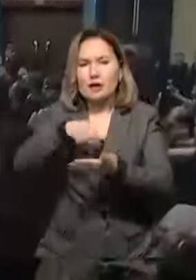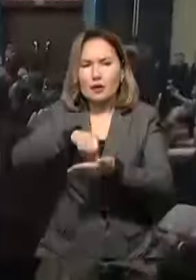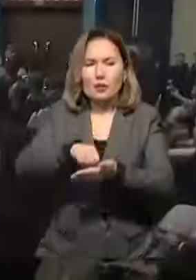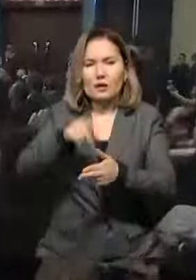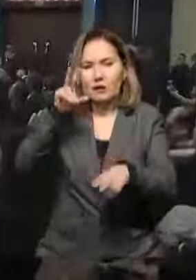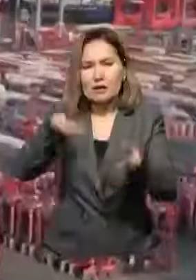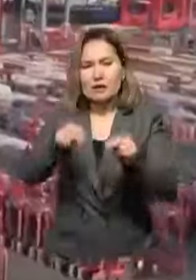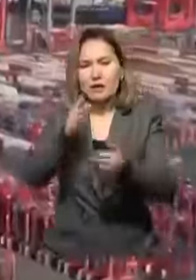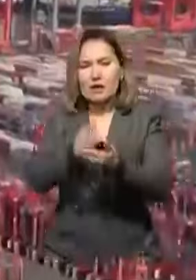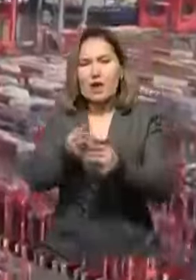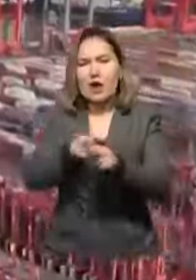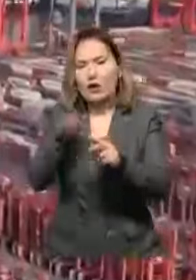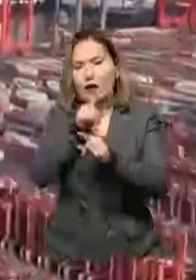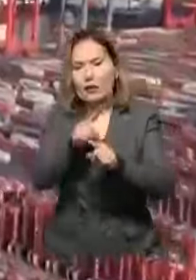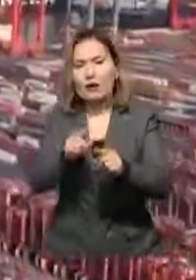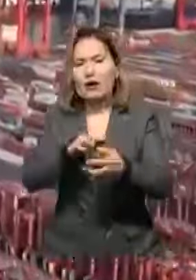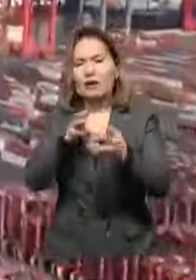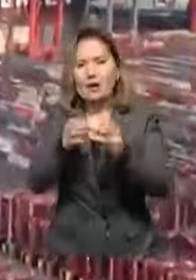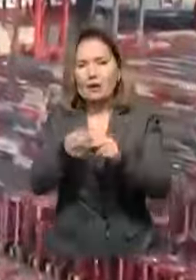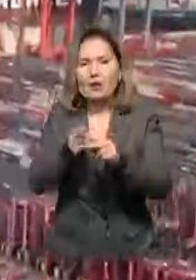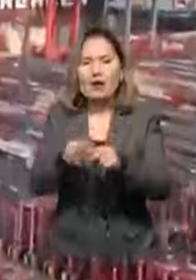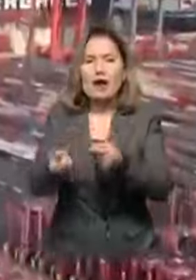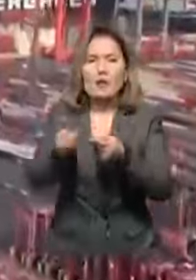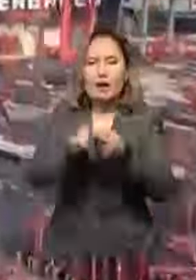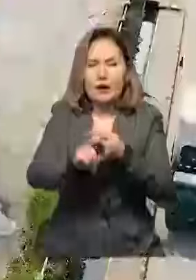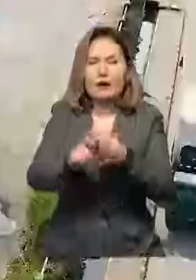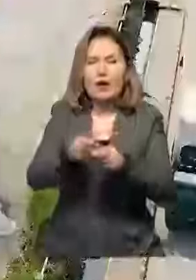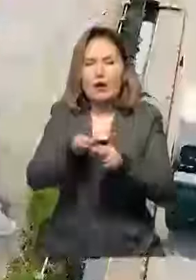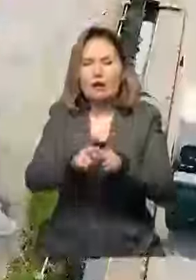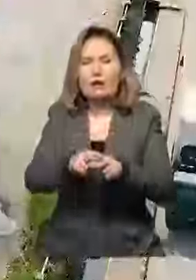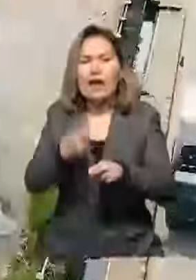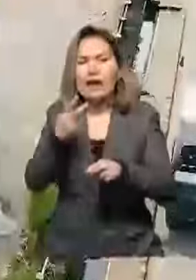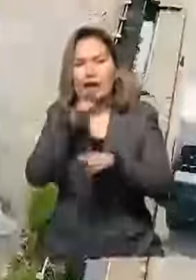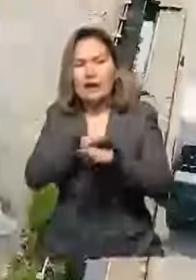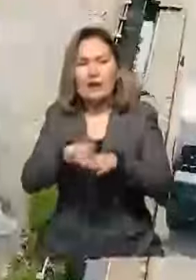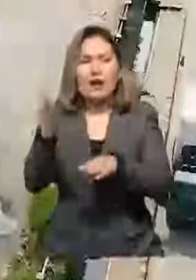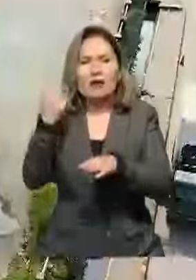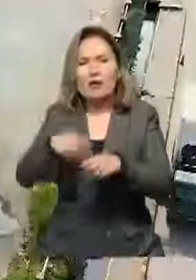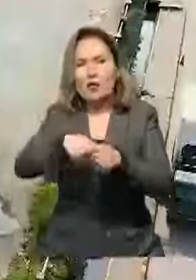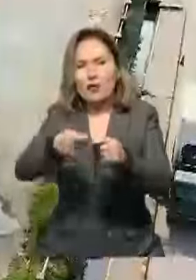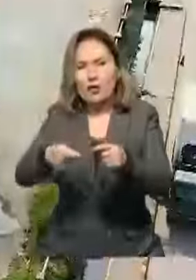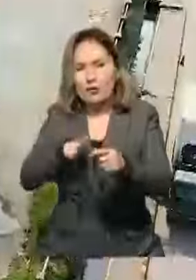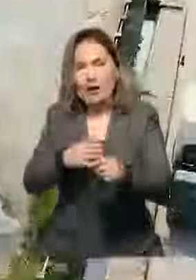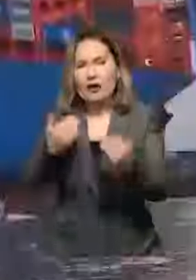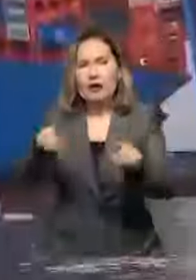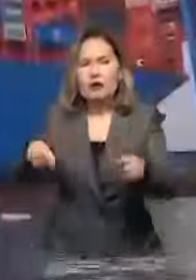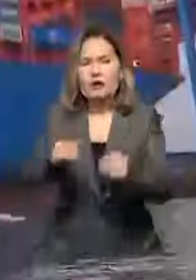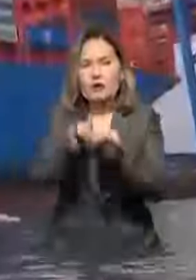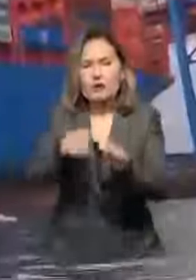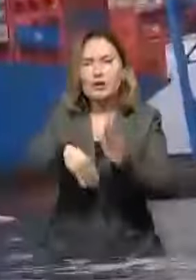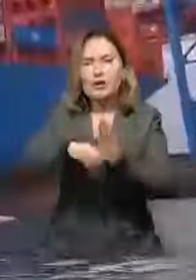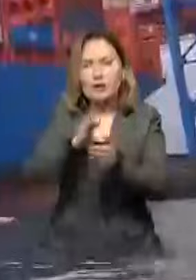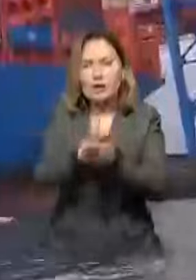атсалысады деп үміттенемін. Осы уақытқа дейін географиялық алшақтықпен байланыстың нашарлығы екі мемлекеттің экономикалық ықпалдастығын тежеді. Бірақ қазір жағдай